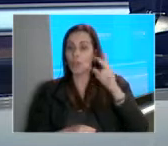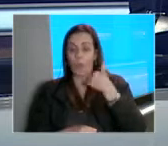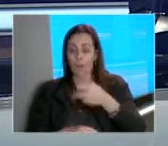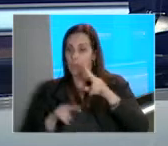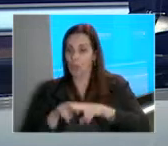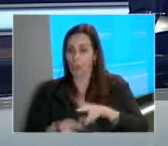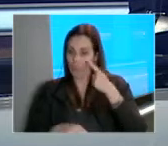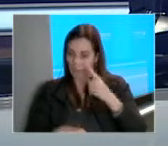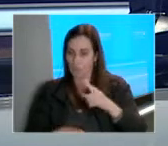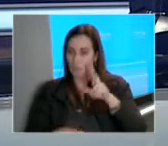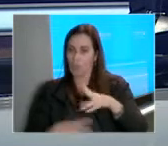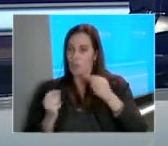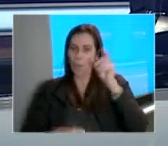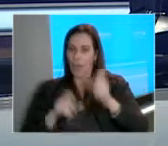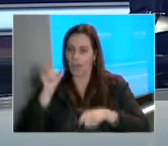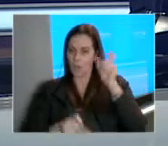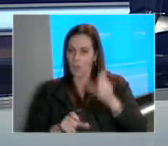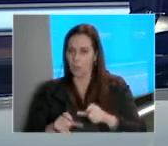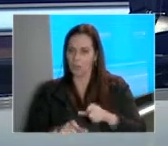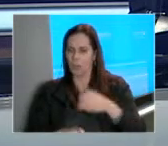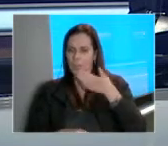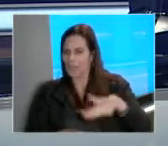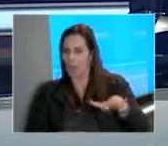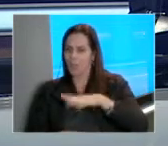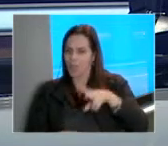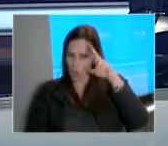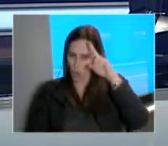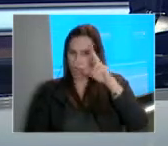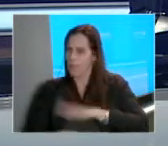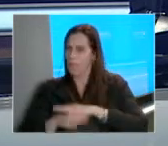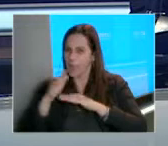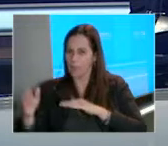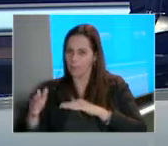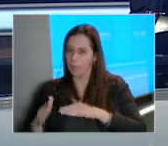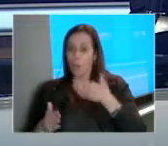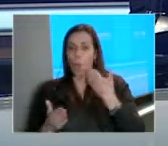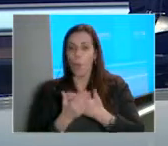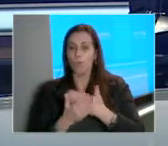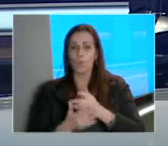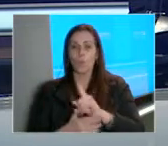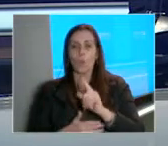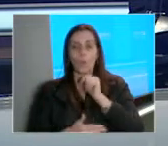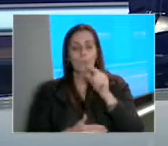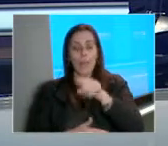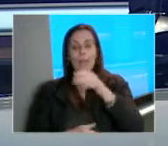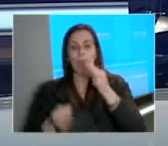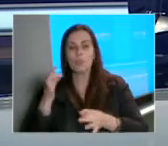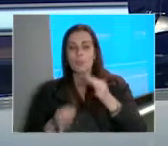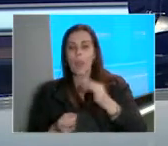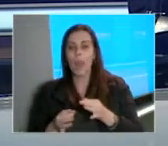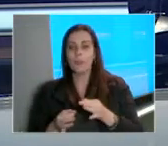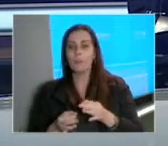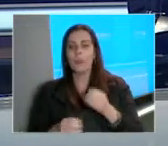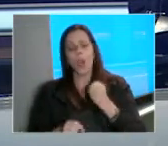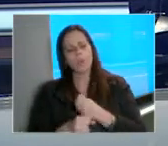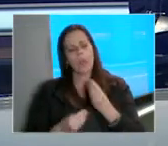גם ישאיר את זה. עכשיו תראה, יש המון אנשים שבציבור הישראלי, והם ליכודניקים והם ימנים, העובדה שהוא לא רוצה להגיע למשפט היא